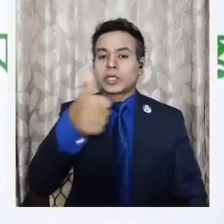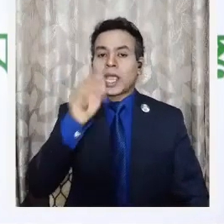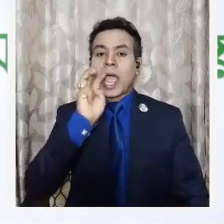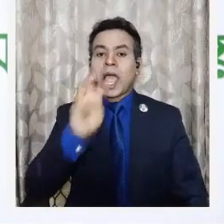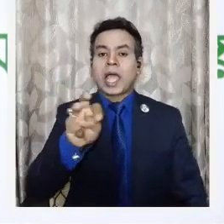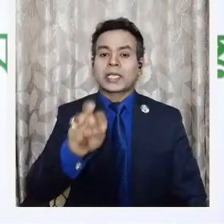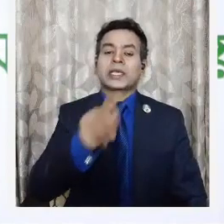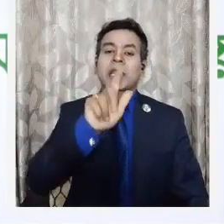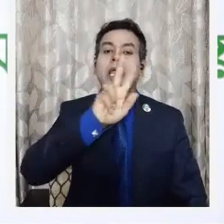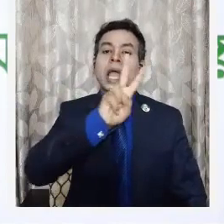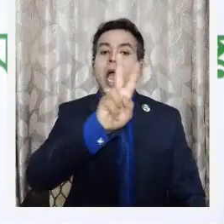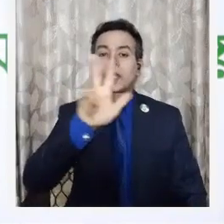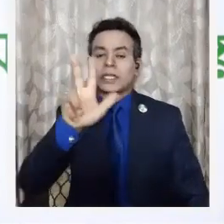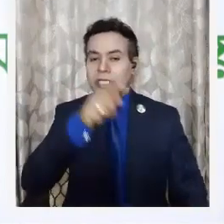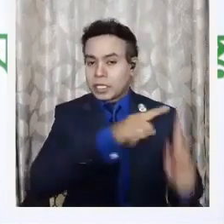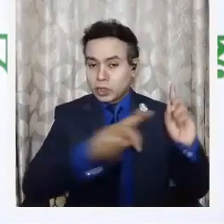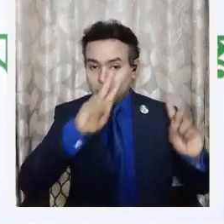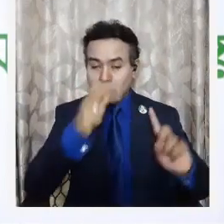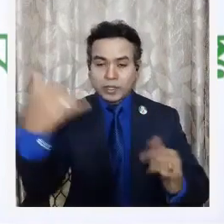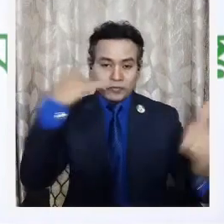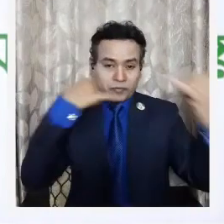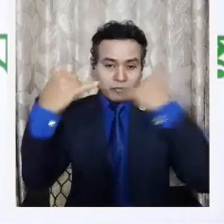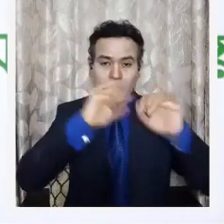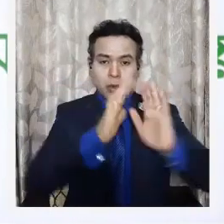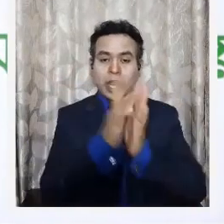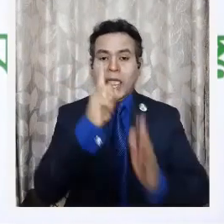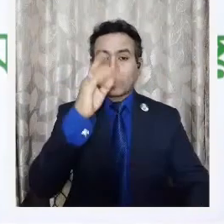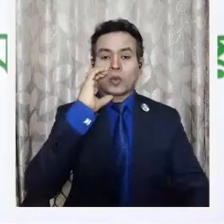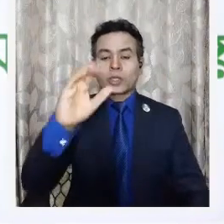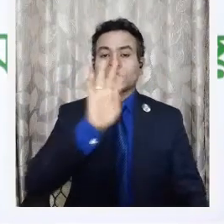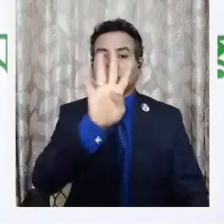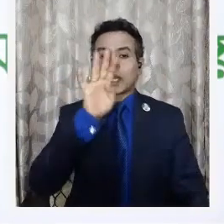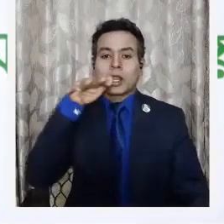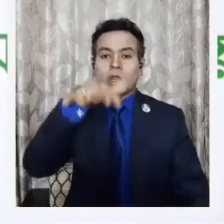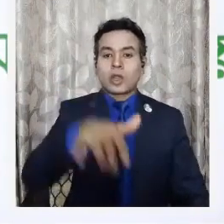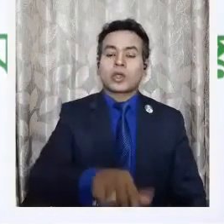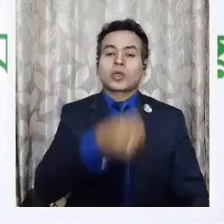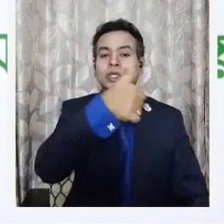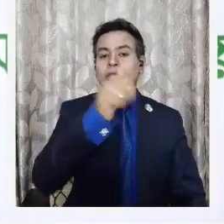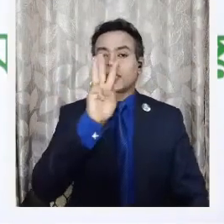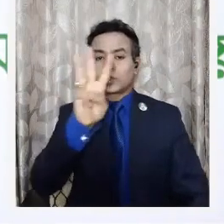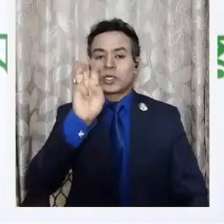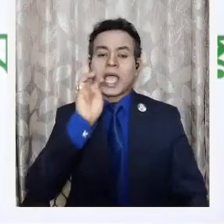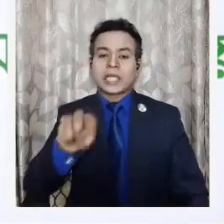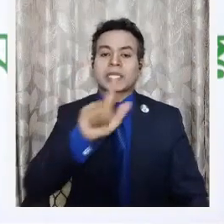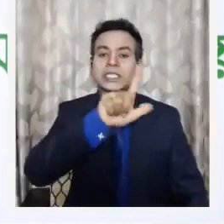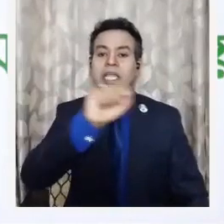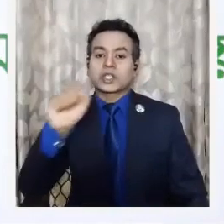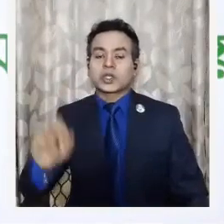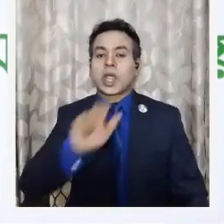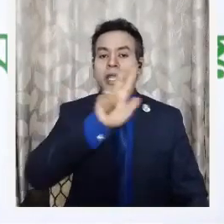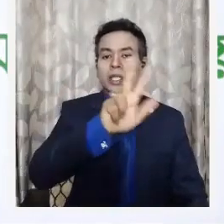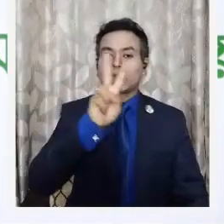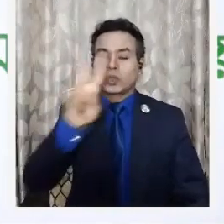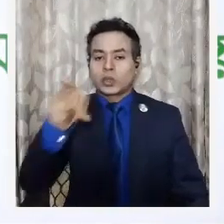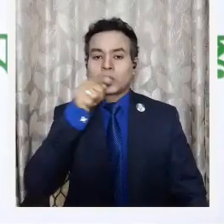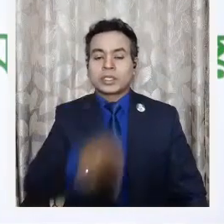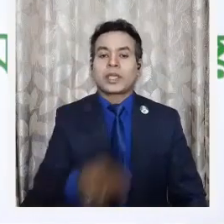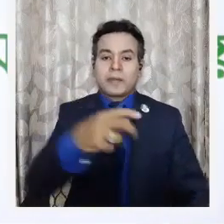24 ঘন্টায় ফোন কল গ্রহণ করা হয়েছে 1,66,028টি এবং এ পর্যন্ত ফোন কল গ্রহণ করা হয়েছে